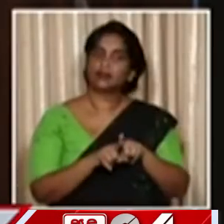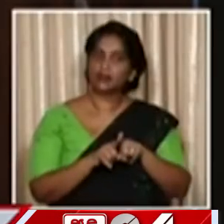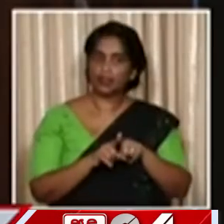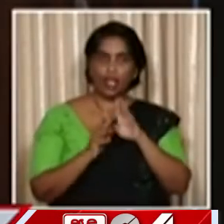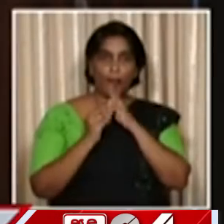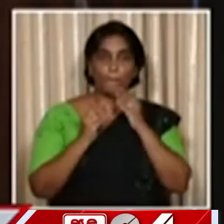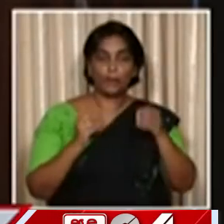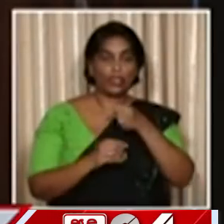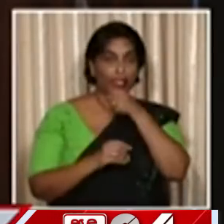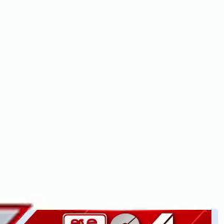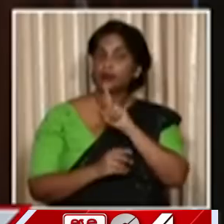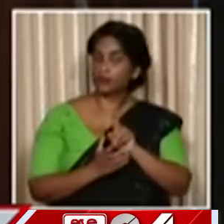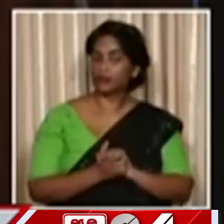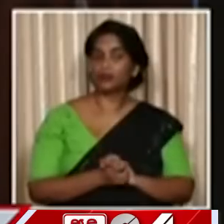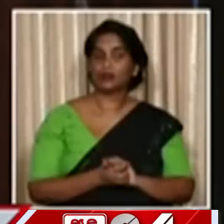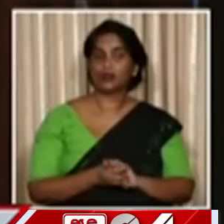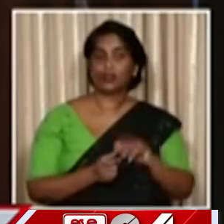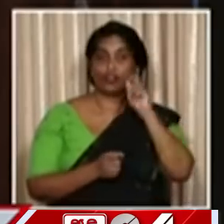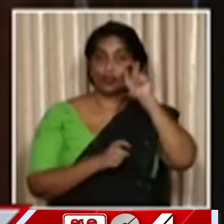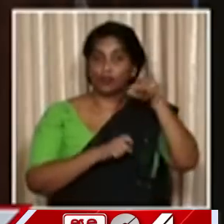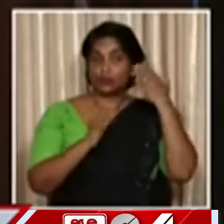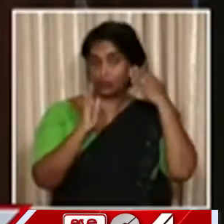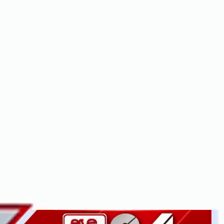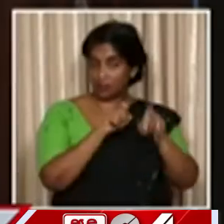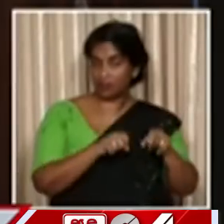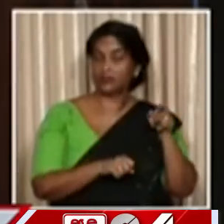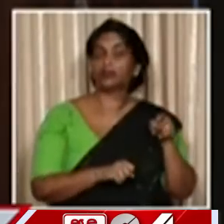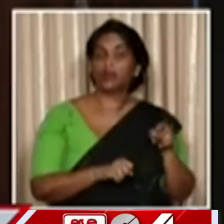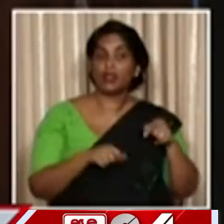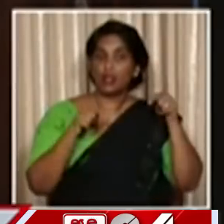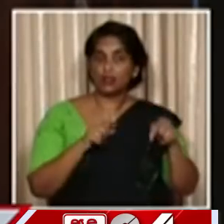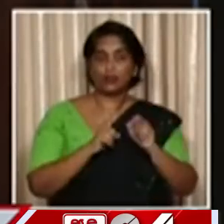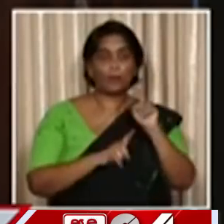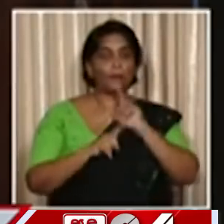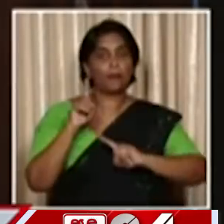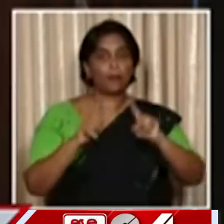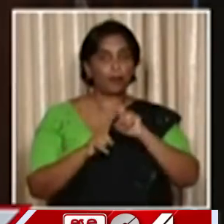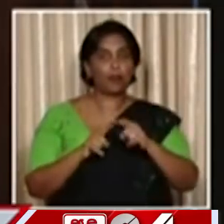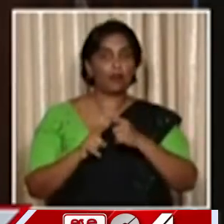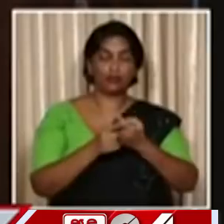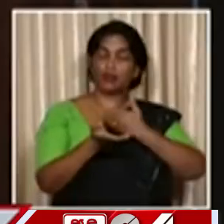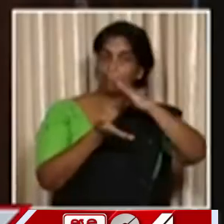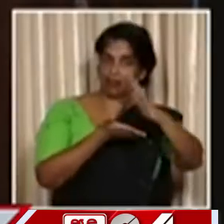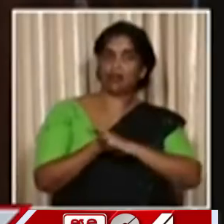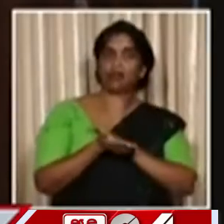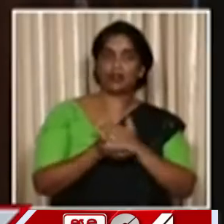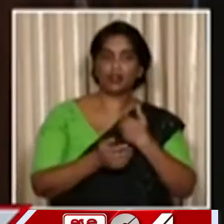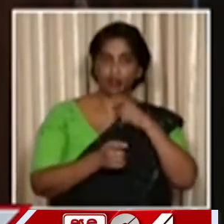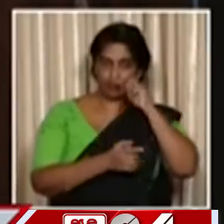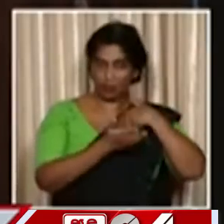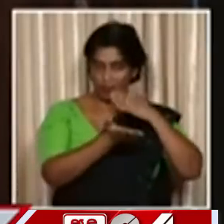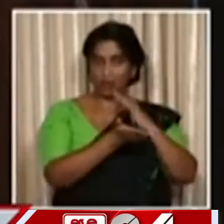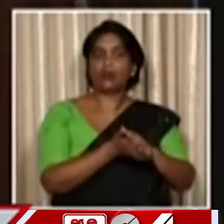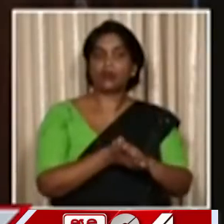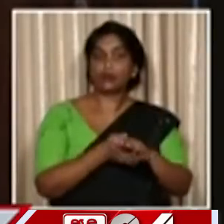ප්‍රවෘත්ති සාකච්ඡාවක් තියලා මොනවද කියන්නේ? මහ ජනතාව වෙනුවෙන් පෙනී සිටින අය අද පාර්ලිමේන්තුවේදී එතුමා වෙනුවෙන් හිට ගන්න ඕනලු. අපි මහ ජනතාව පෙනී